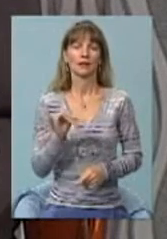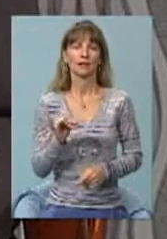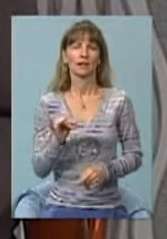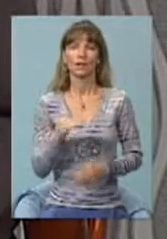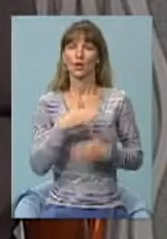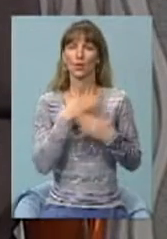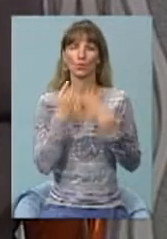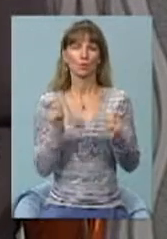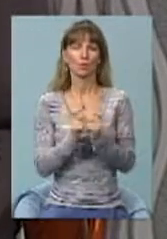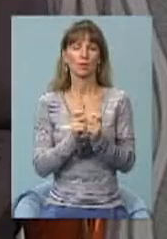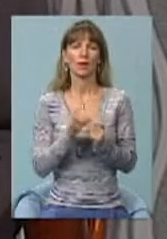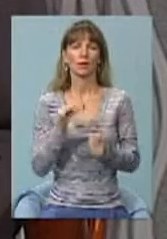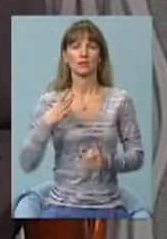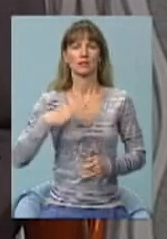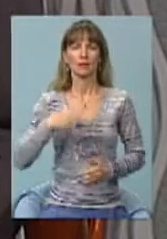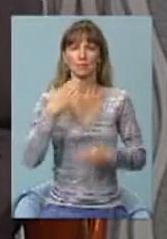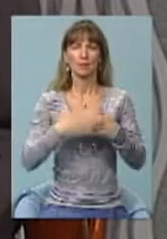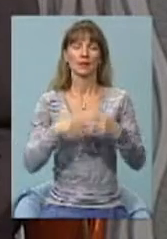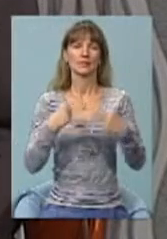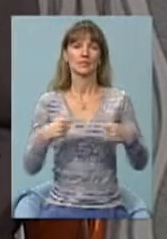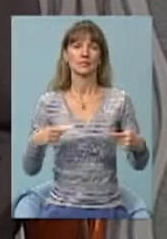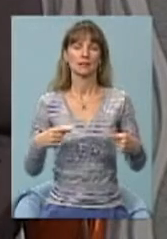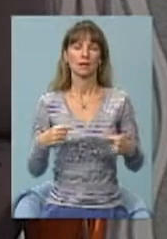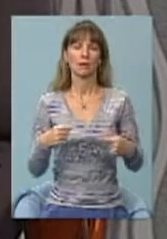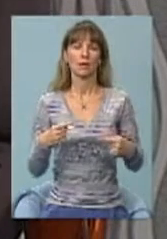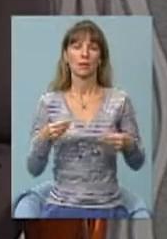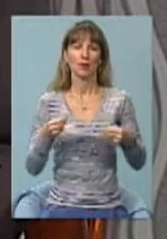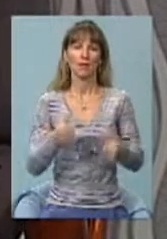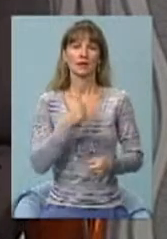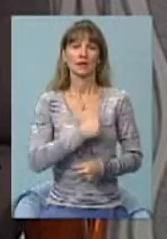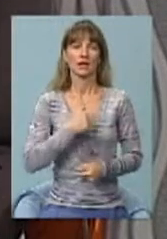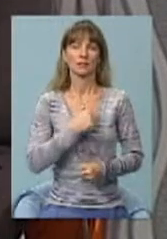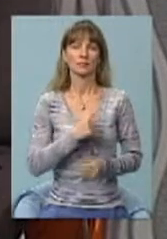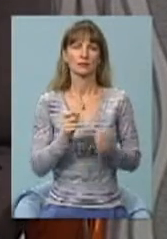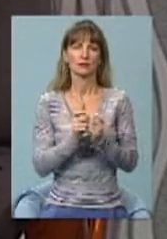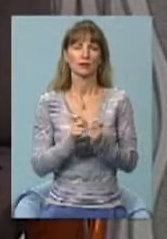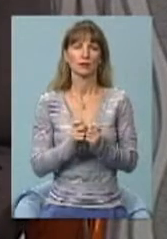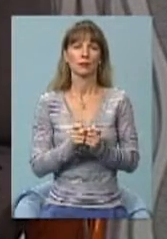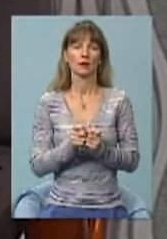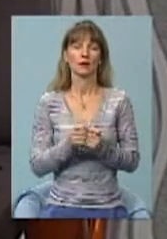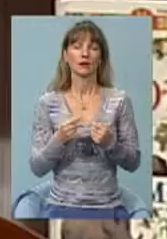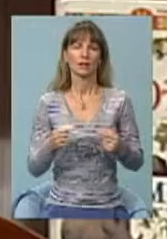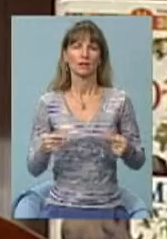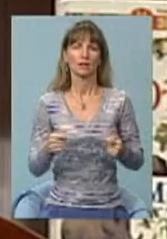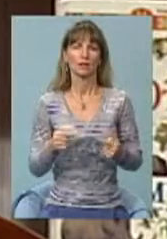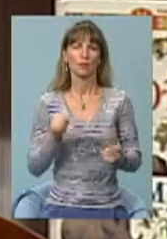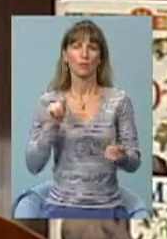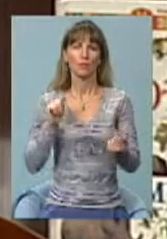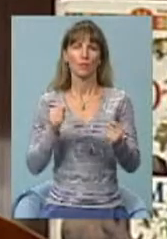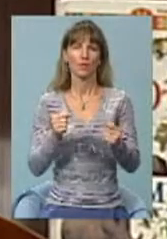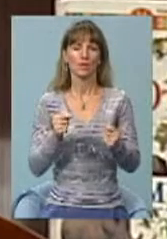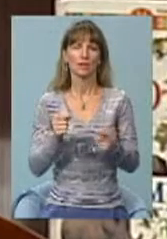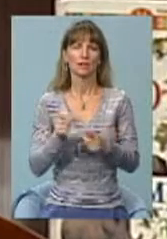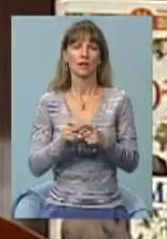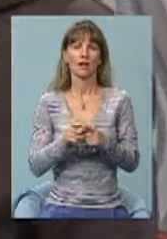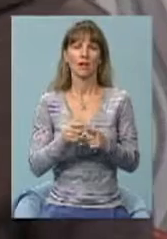жодних суперечок і стримує себе перед різними проявами агресії, скандалами, конфліктами тощо. Ну, протиположність слова